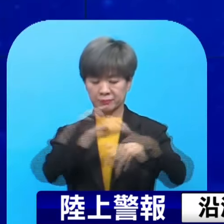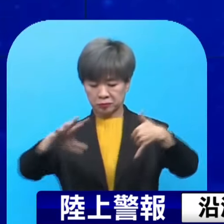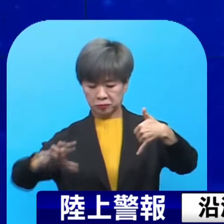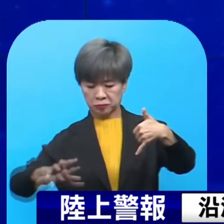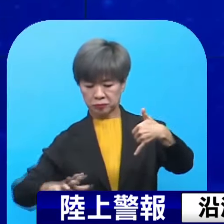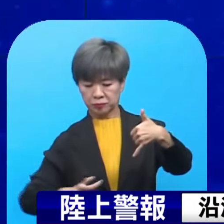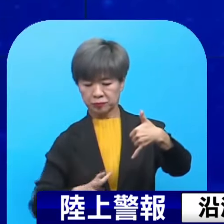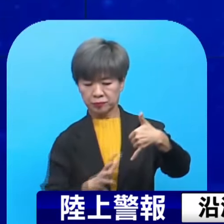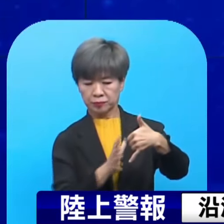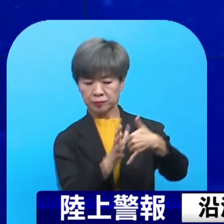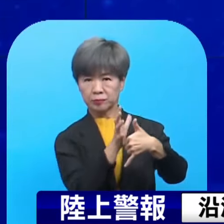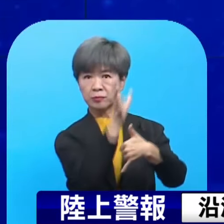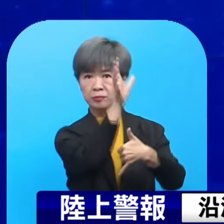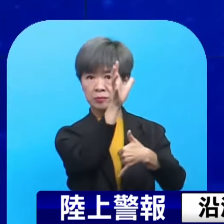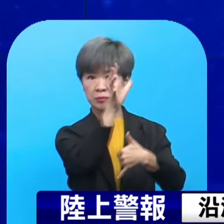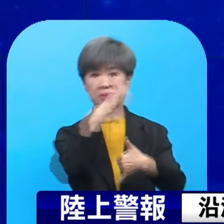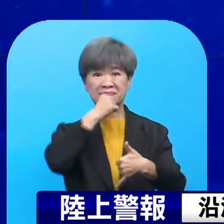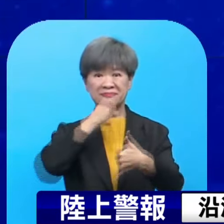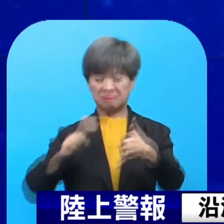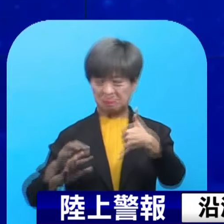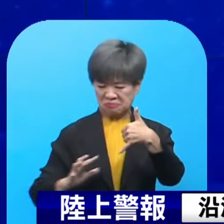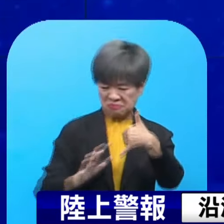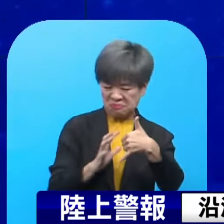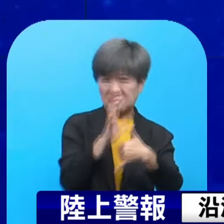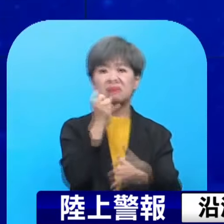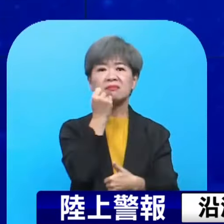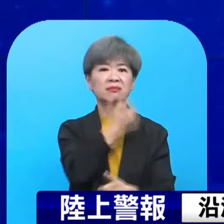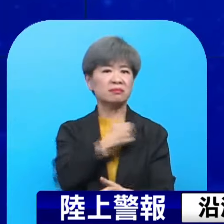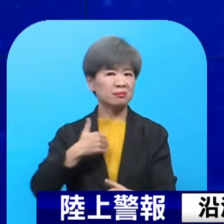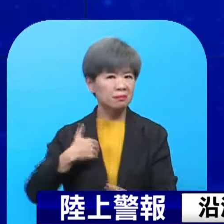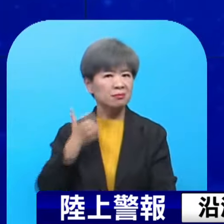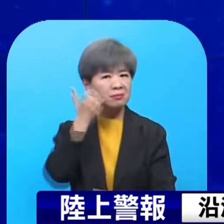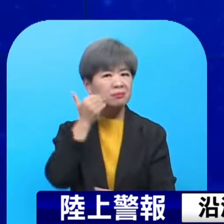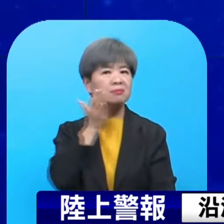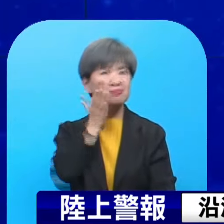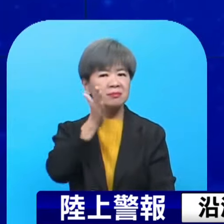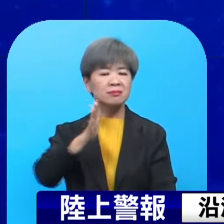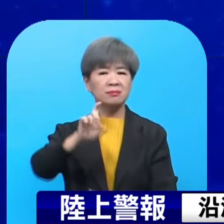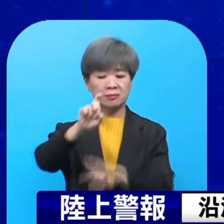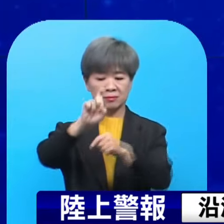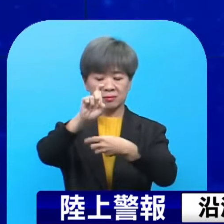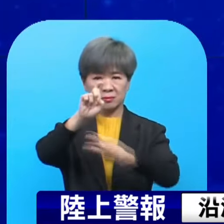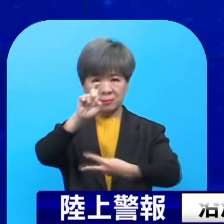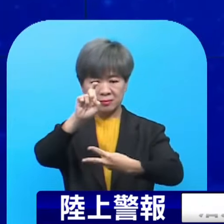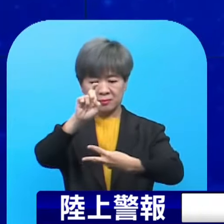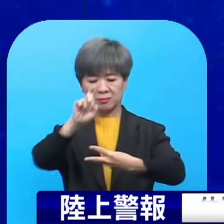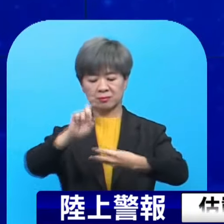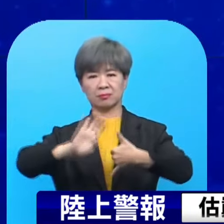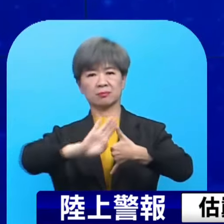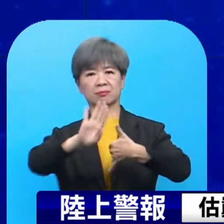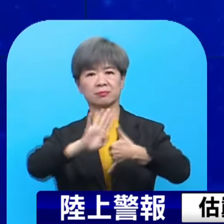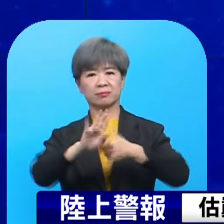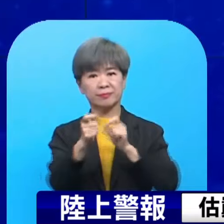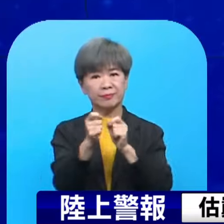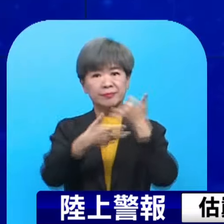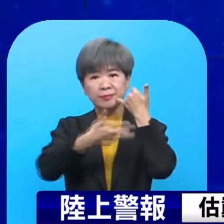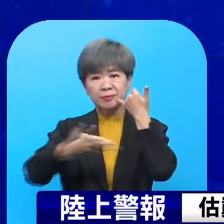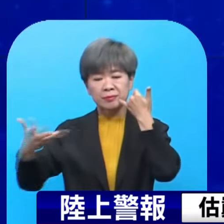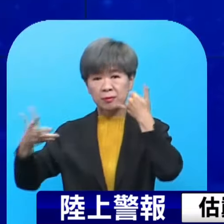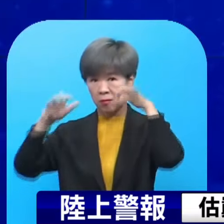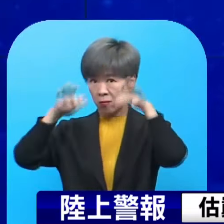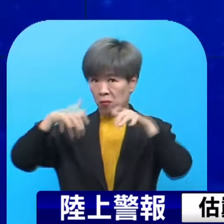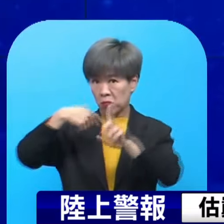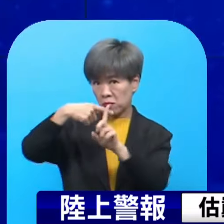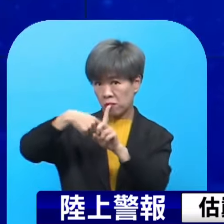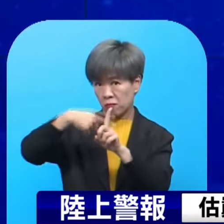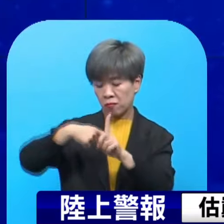北移动，通过台湾。如果通过顺利，在三号早上八点来到台湾东侧近海这个地方，整体的降雨我们可以看到，